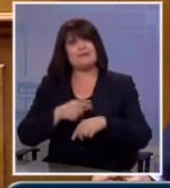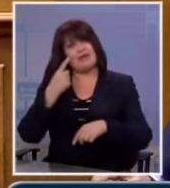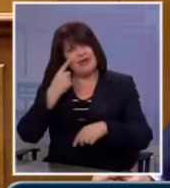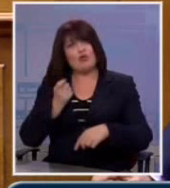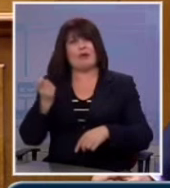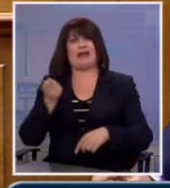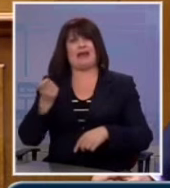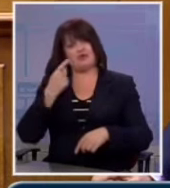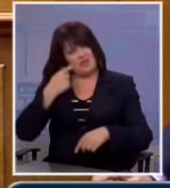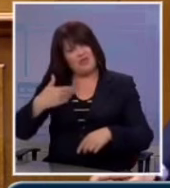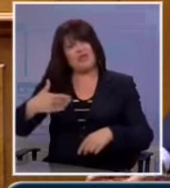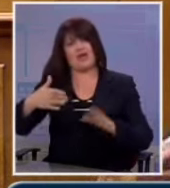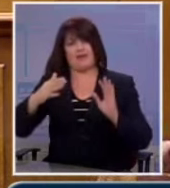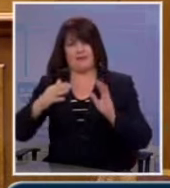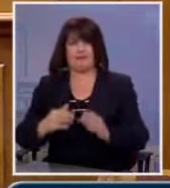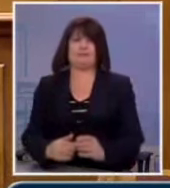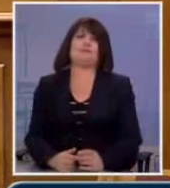αυτό.